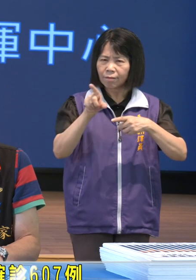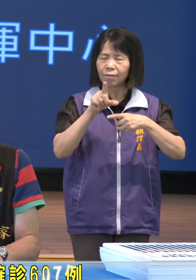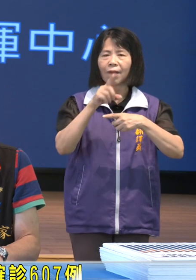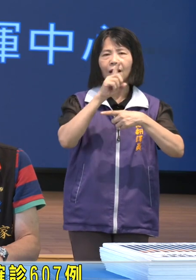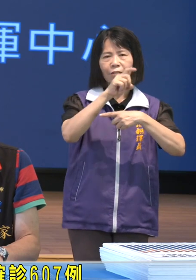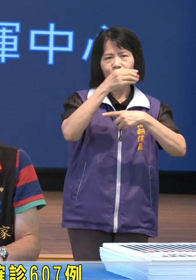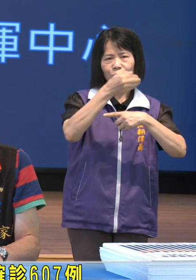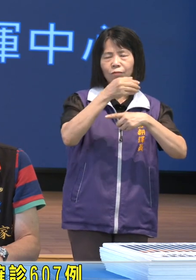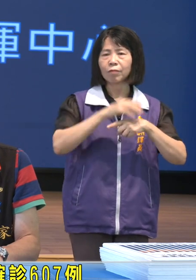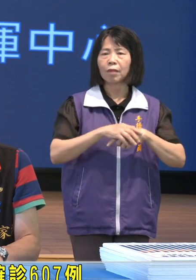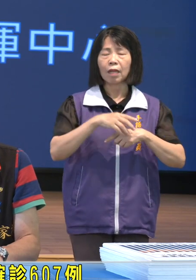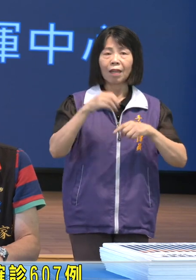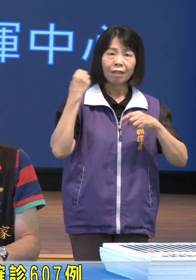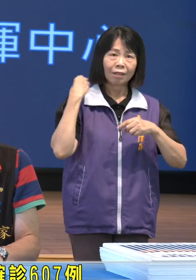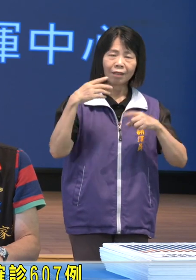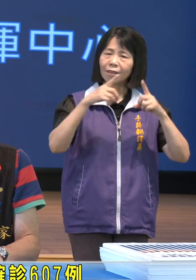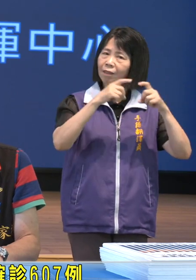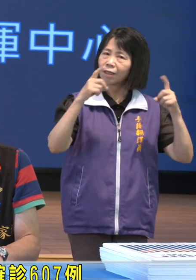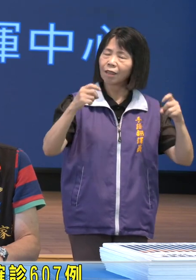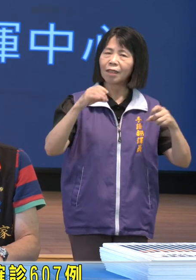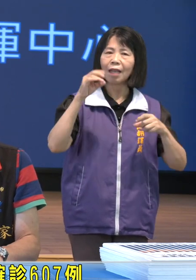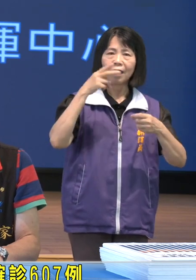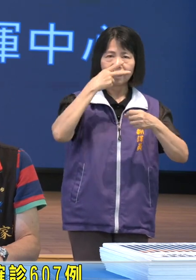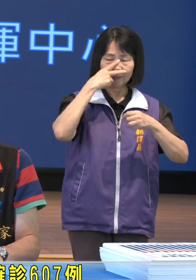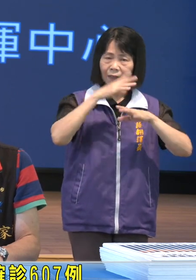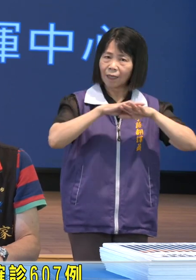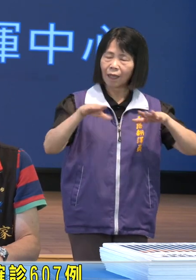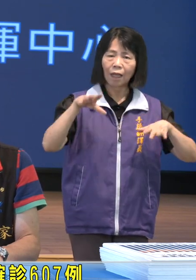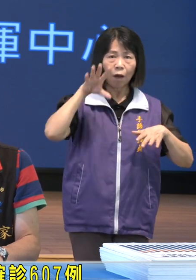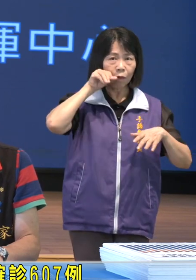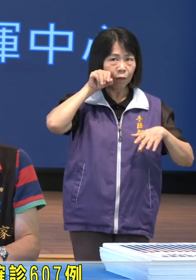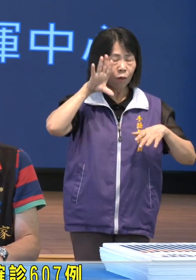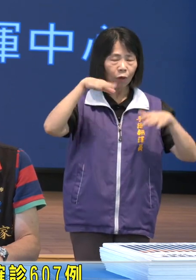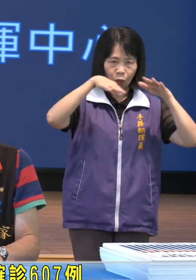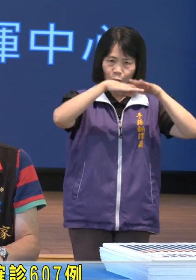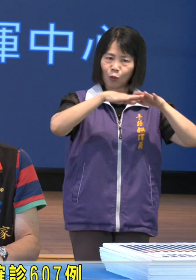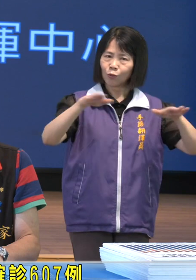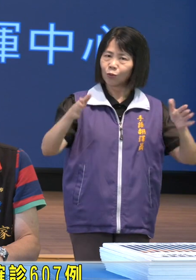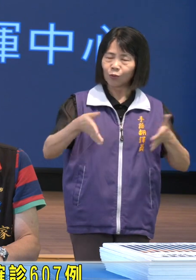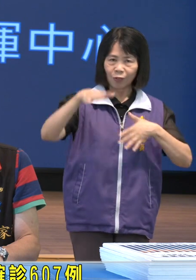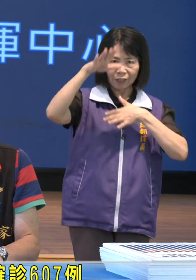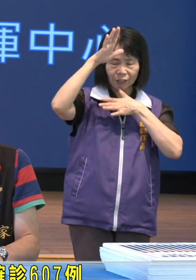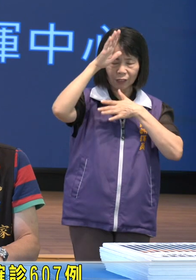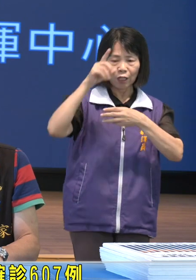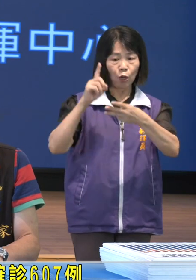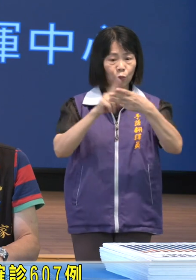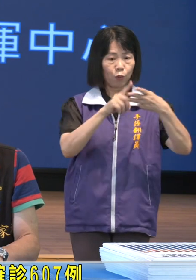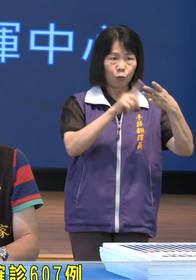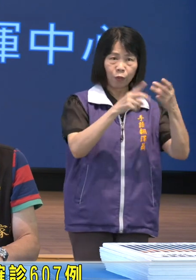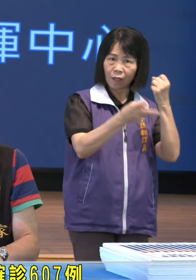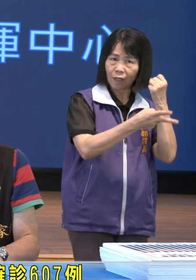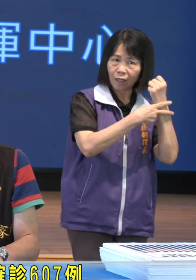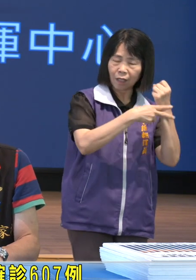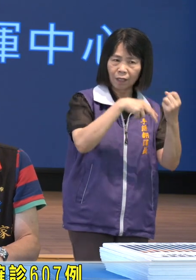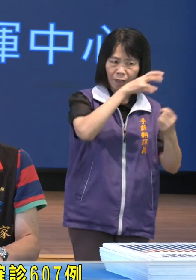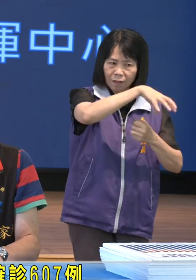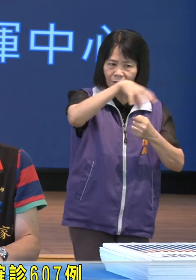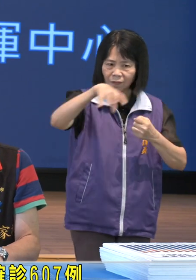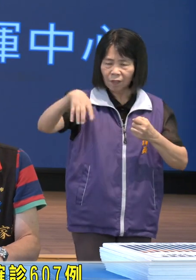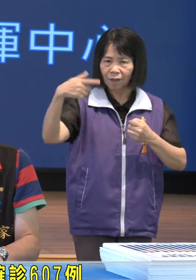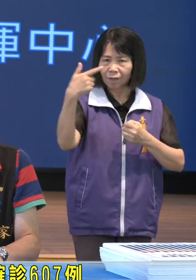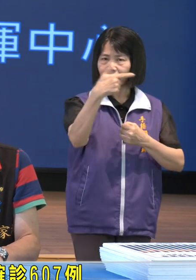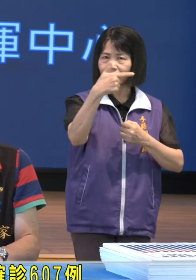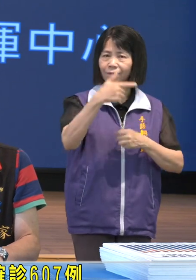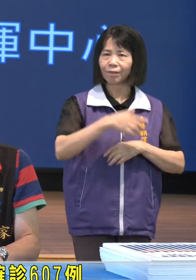西城乡、吉安乡跟万隆乡及卓溪乡跟玉里镇，这六个乡